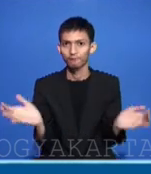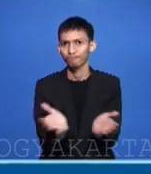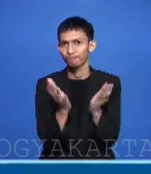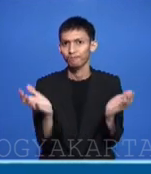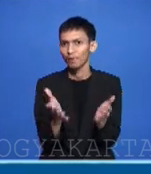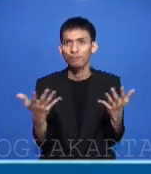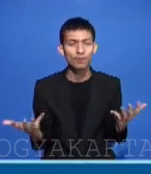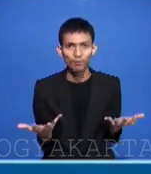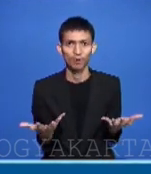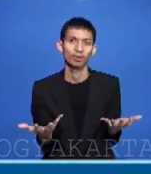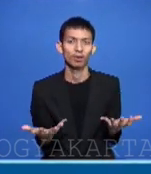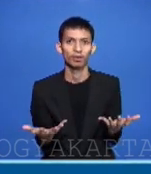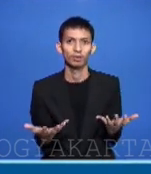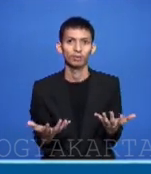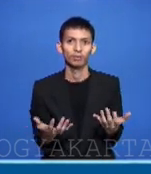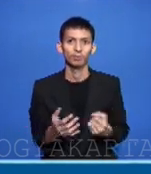pun